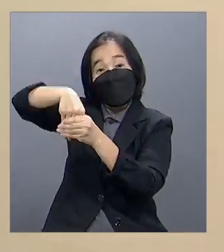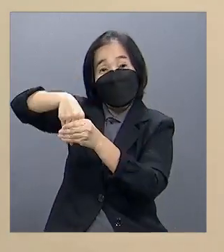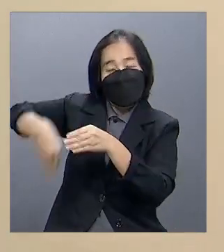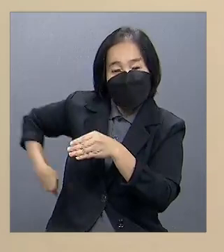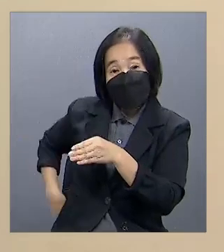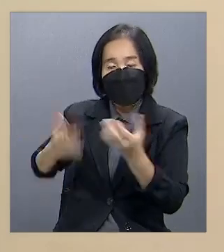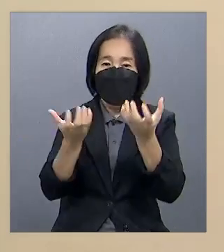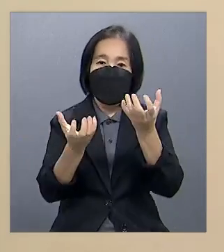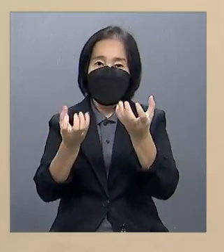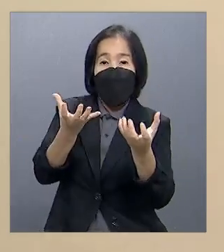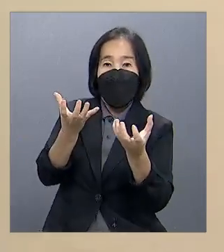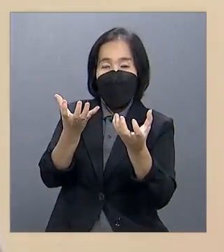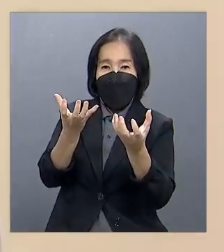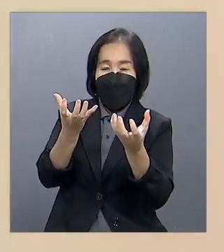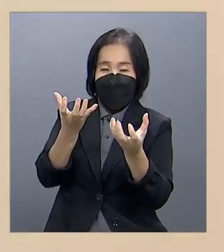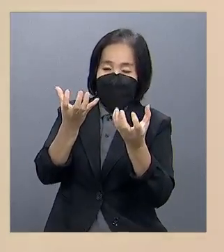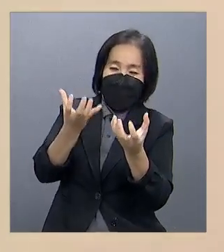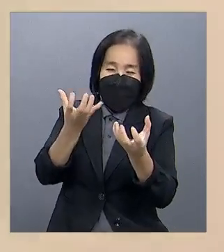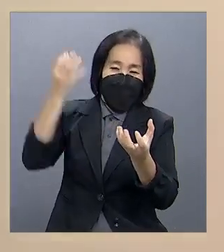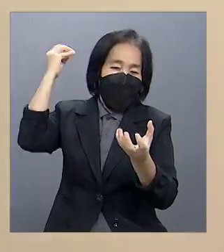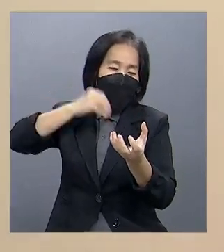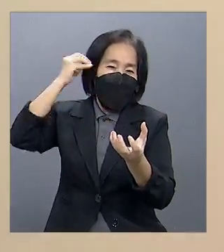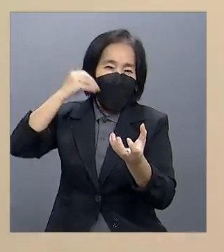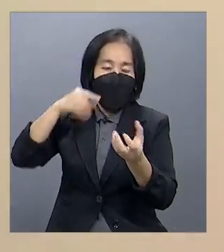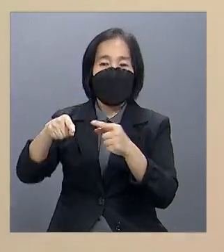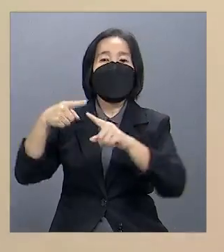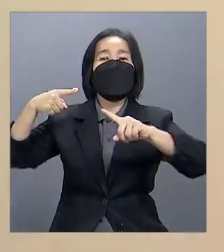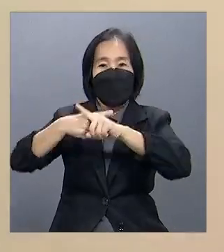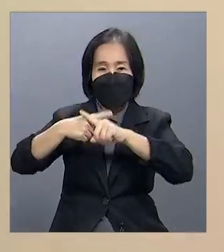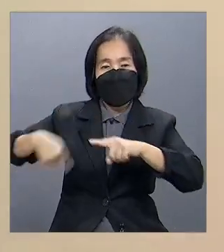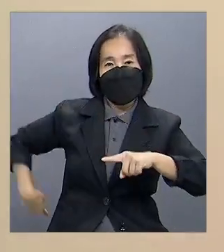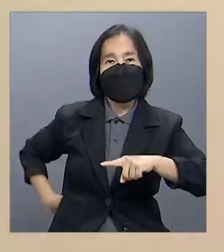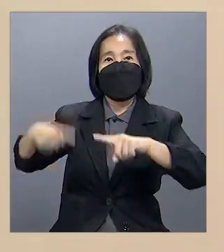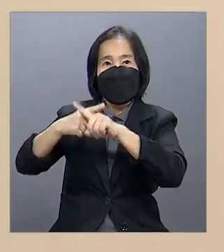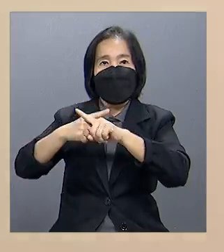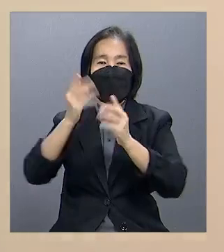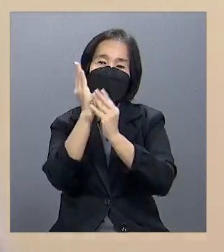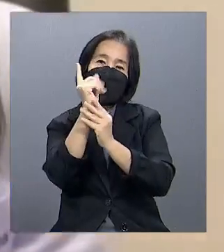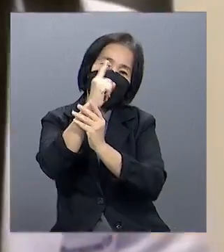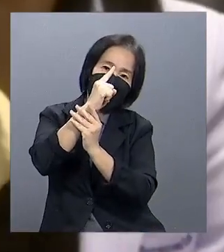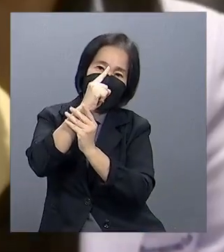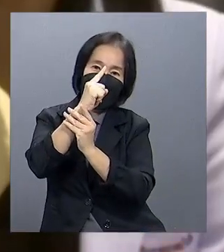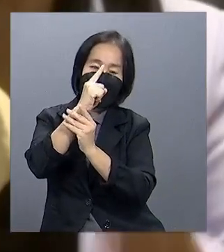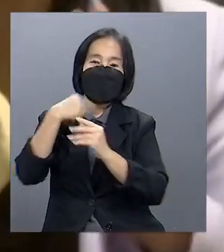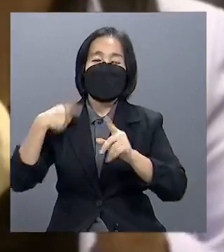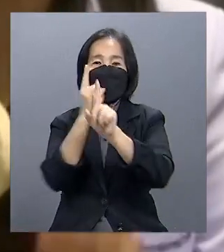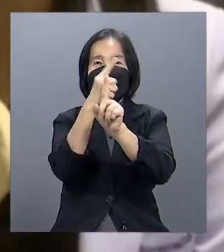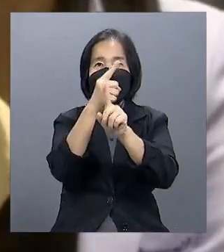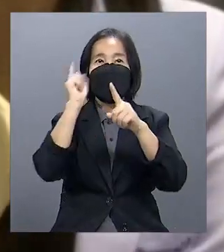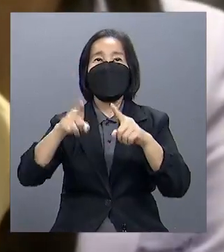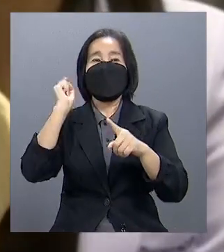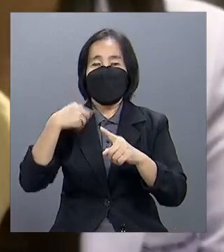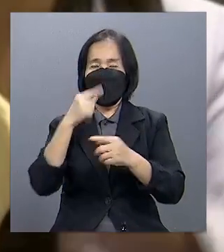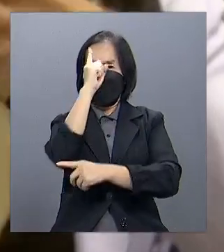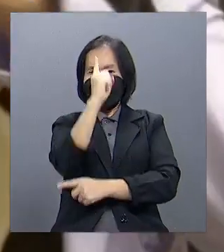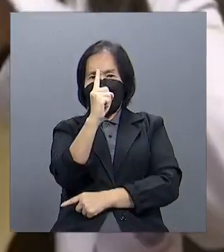สังเกตเห็นว่าตอนนี้กระดูกสันหลังส่วนบนของเราเนี่ยมันเริ่มมีการเอียงโดยปกติแล้วเนี่ยเราจะต้องมีการทรงท่าเพื่อให้ศีรษะเรามี